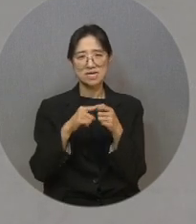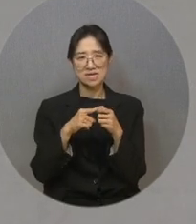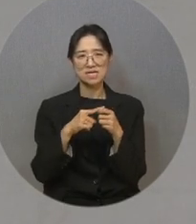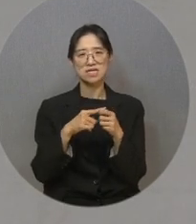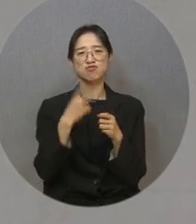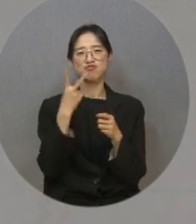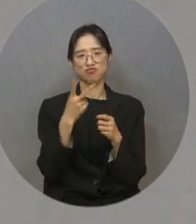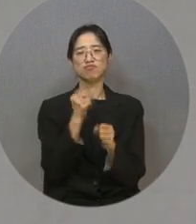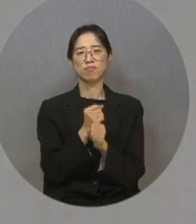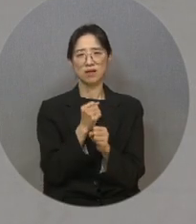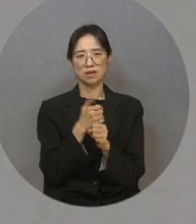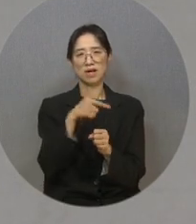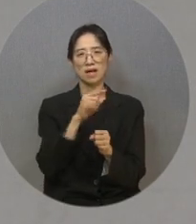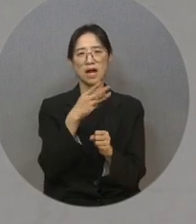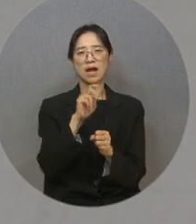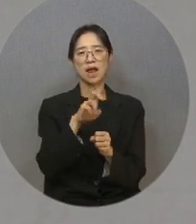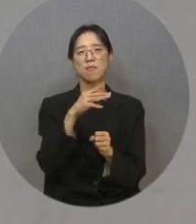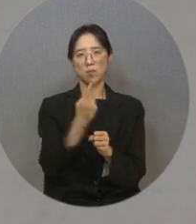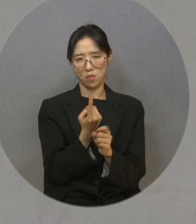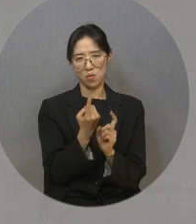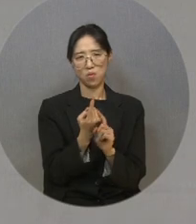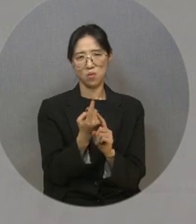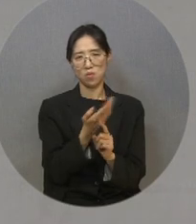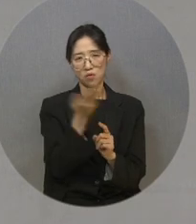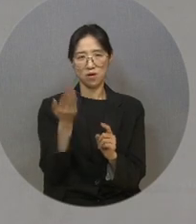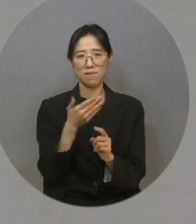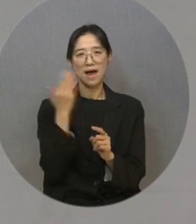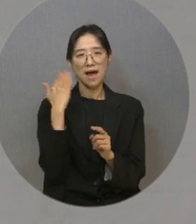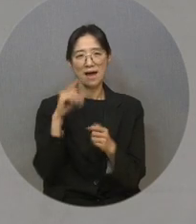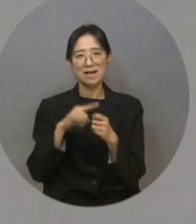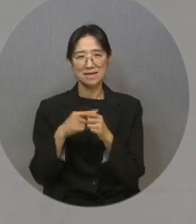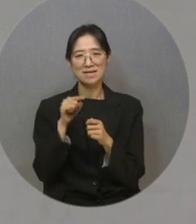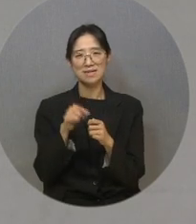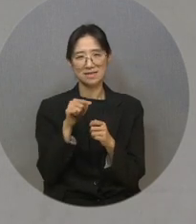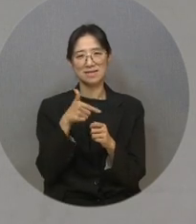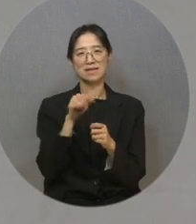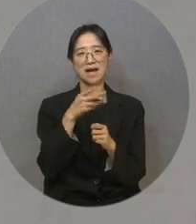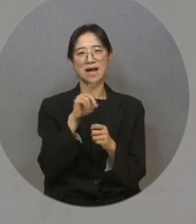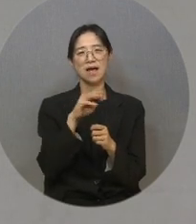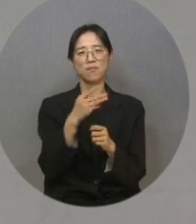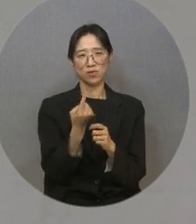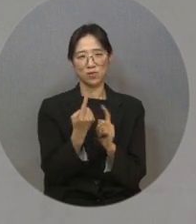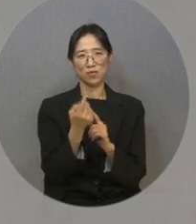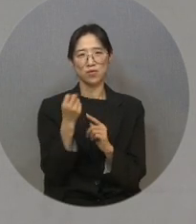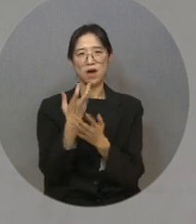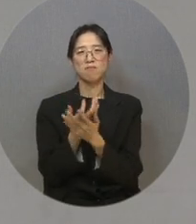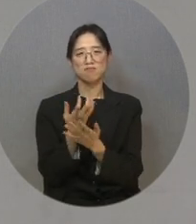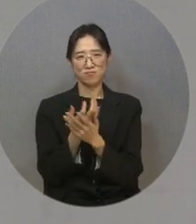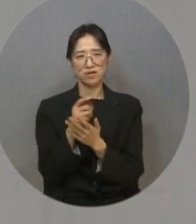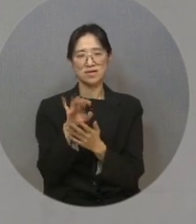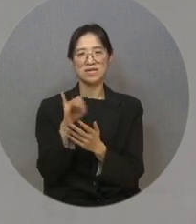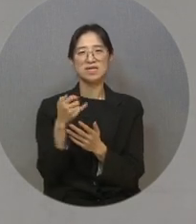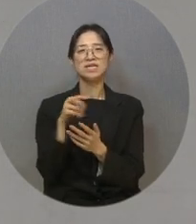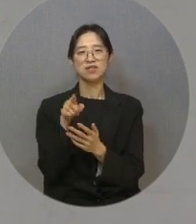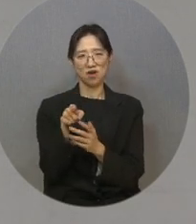글을 만들었습니다. 가람토, 여러분이 우리가 한글로 쓰고 있는 가람토 문자와 한문,